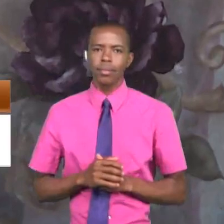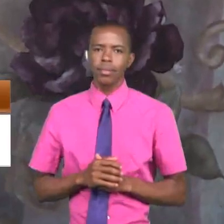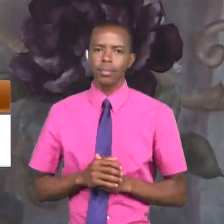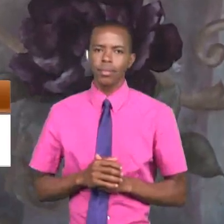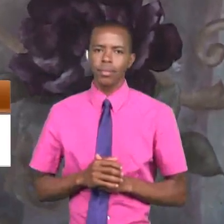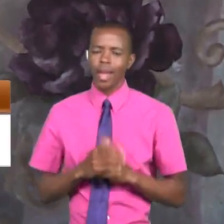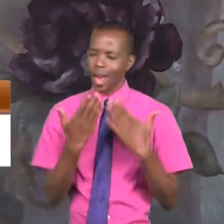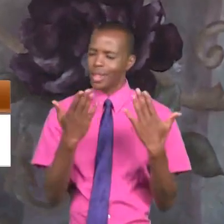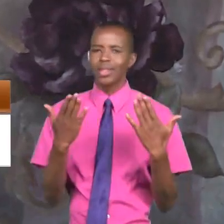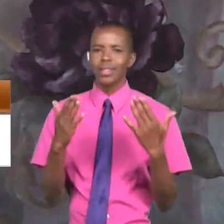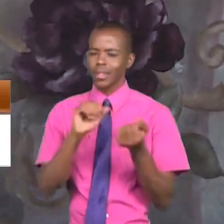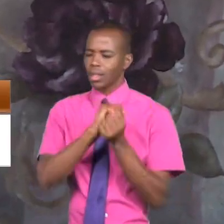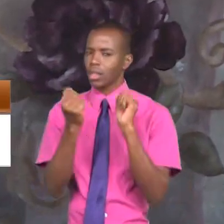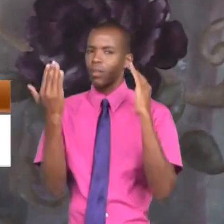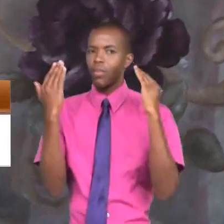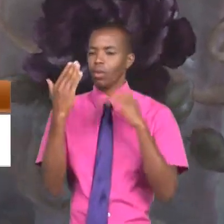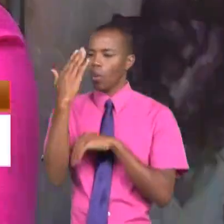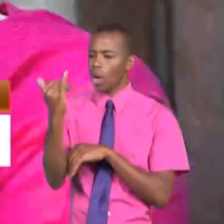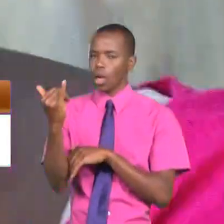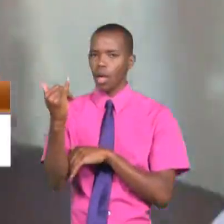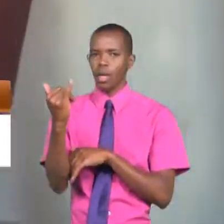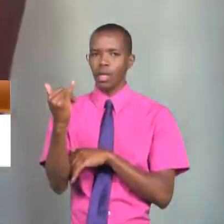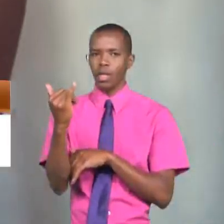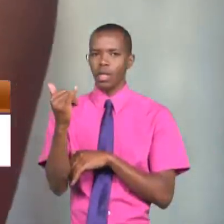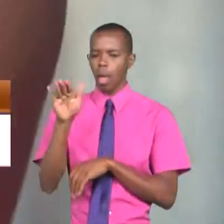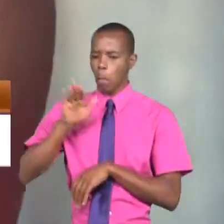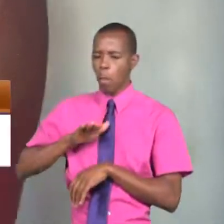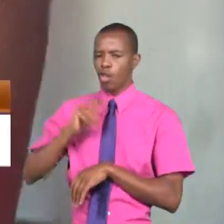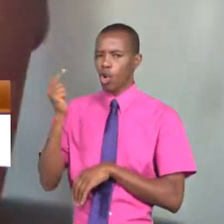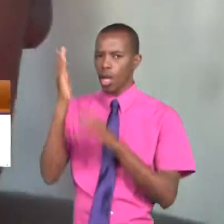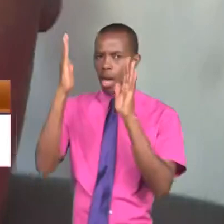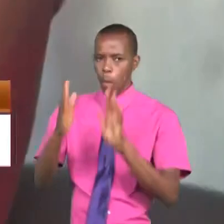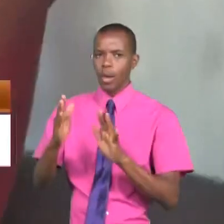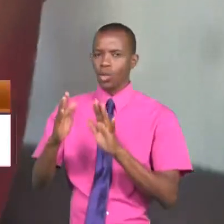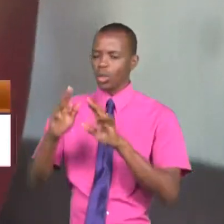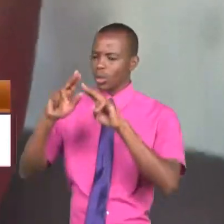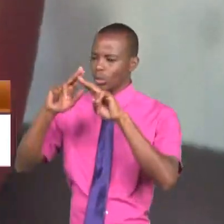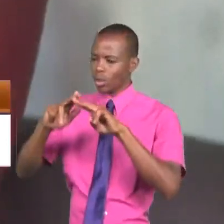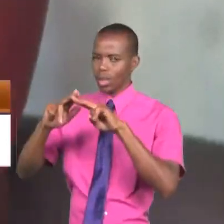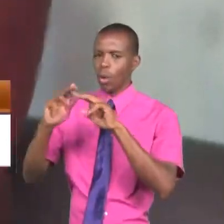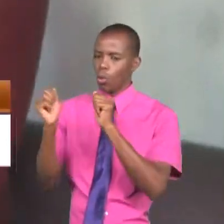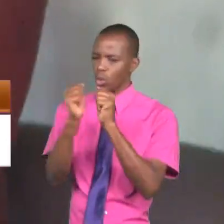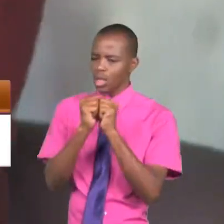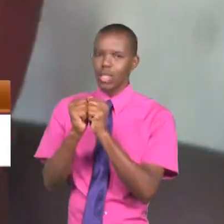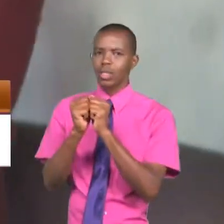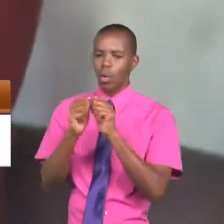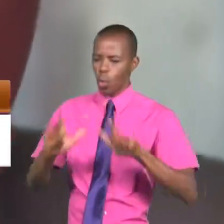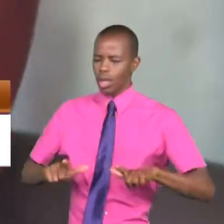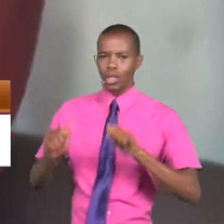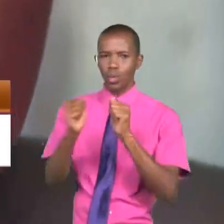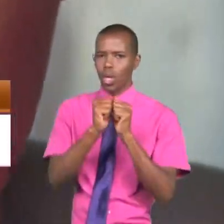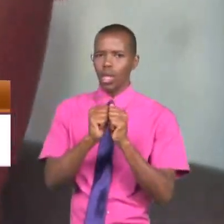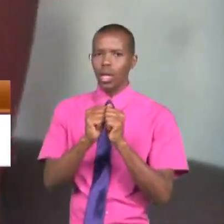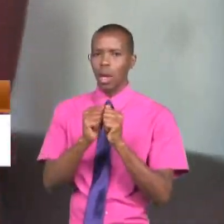Vitu zili changing kabisa juu mam tu ndio the only person mimi nilikuwa nishazoanga kukaa naye. Alikuwa single